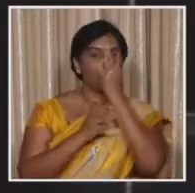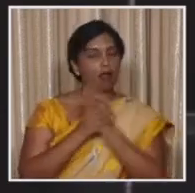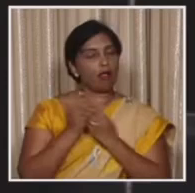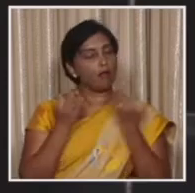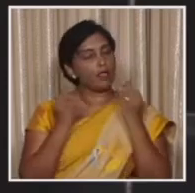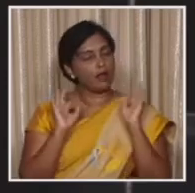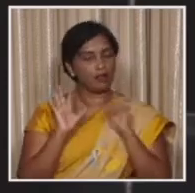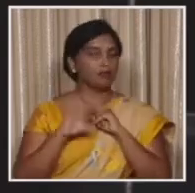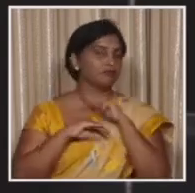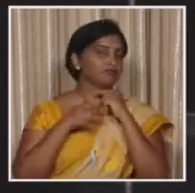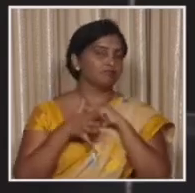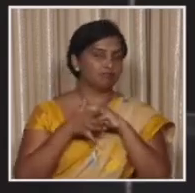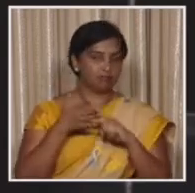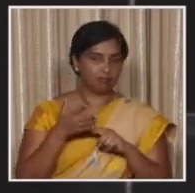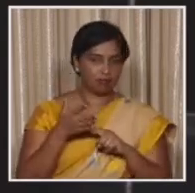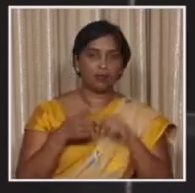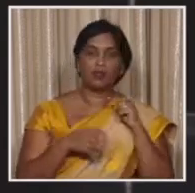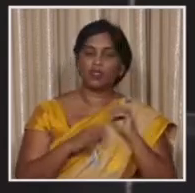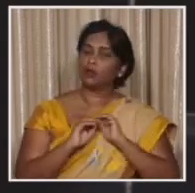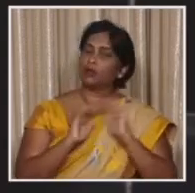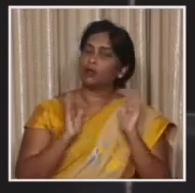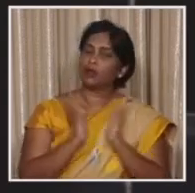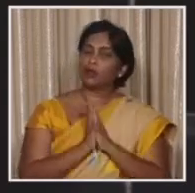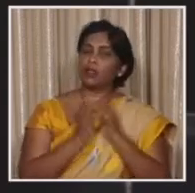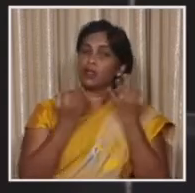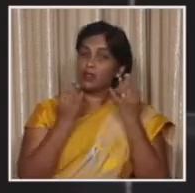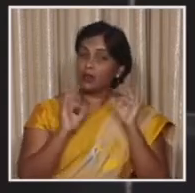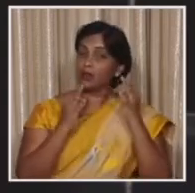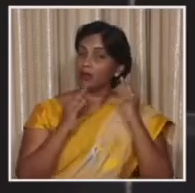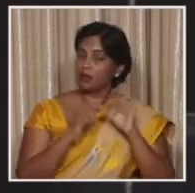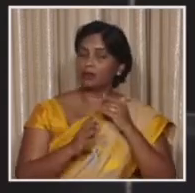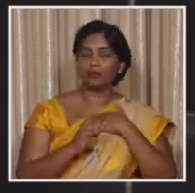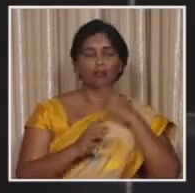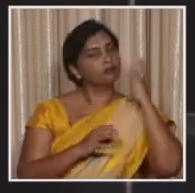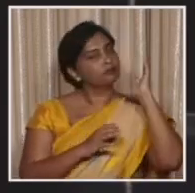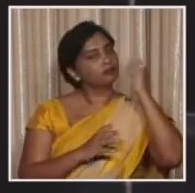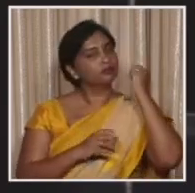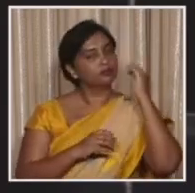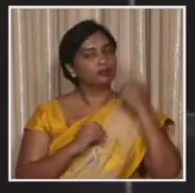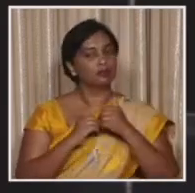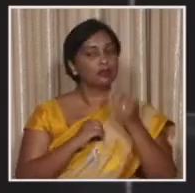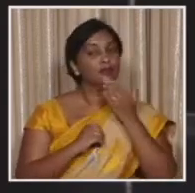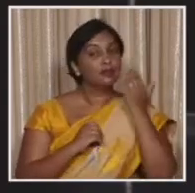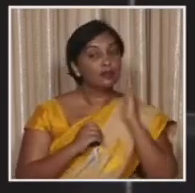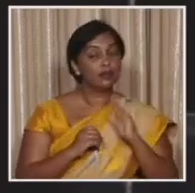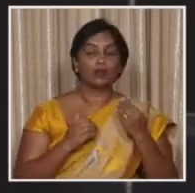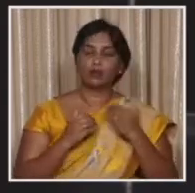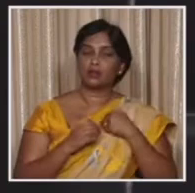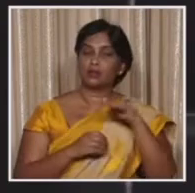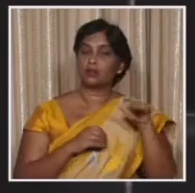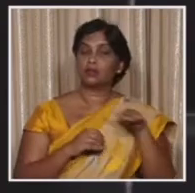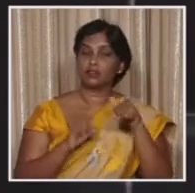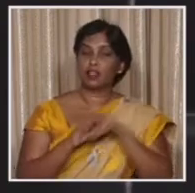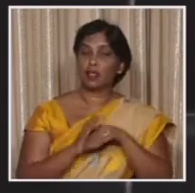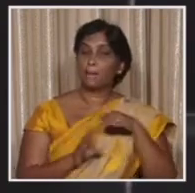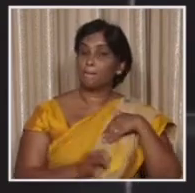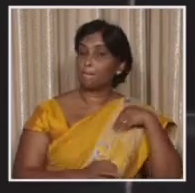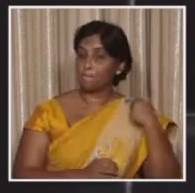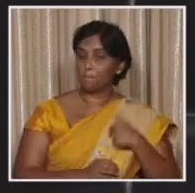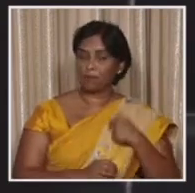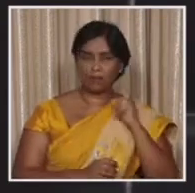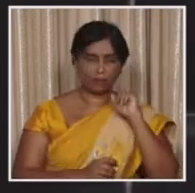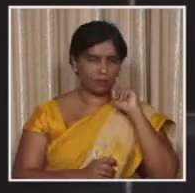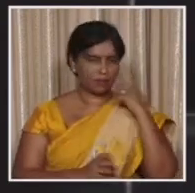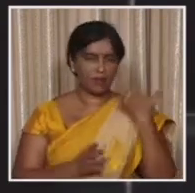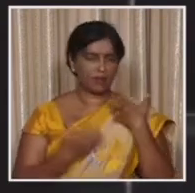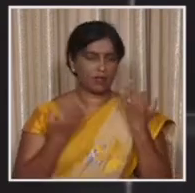ඇදහිීමේ නිදහස ආදි වශයෙන් මේ සියලු නිදහස් උරුමයන් සාක්ෂාත් කරගන්නට පුළුවන් වෙන්නේ අපේ සමාජයේ ප්‍රධාන වශයෙන්